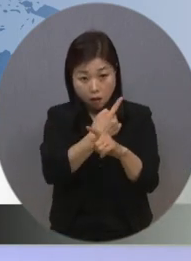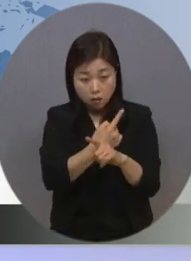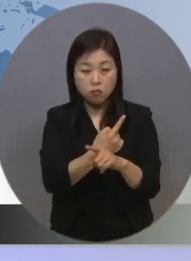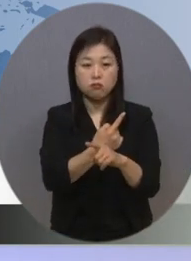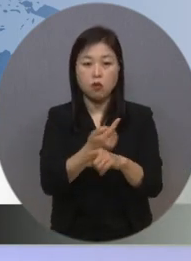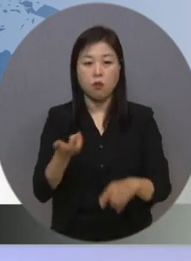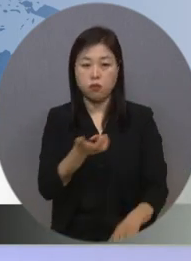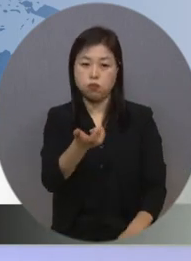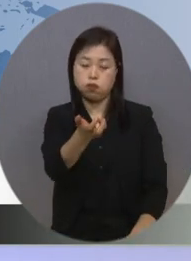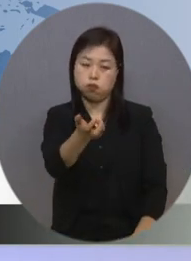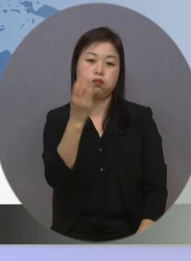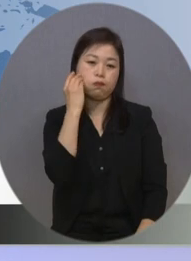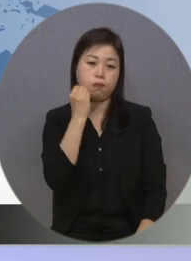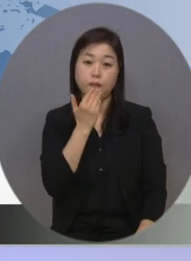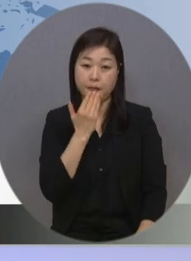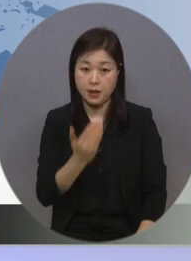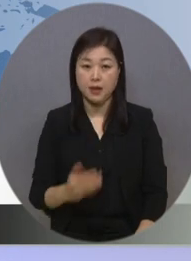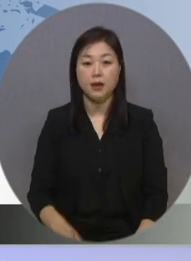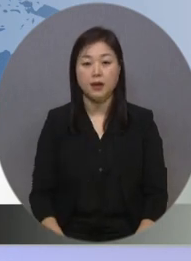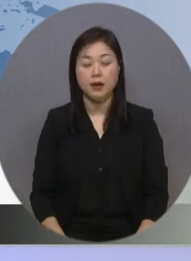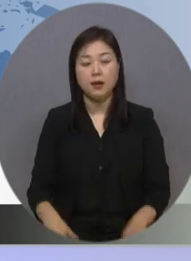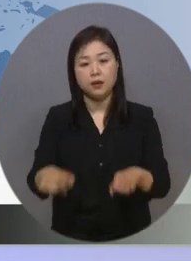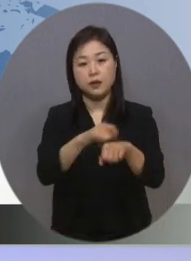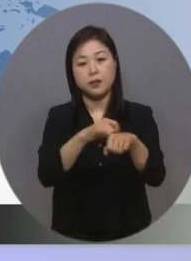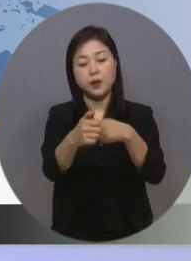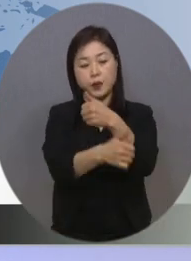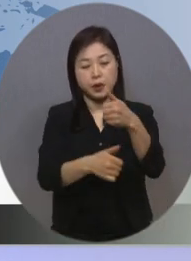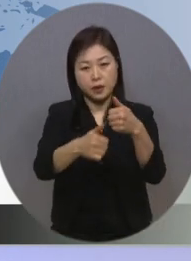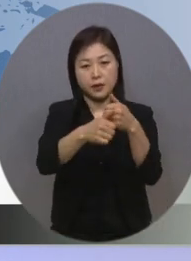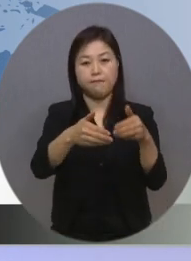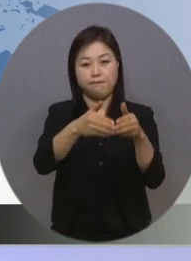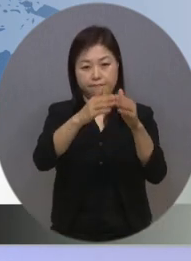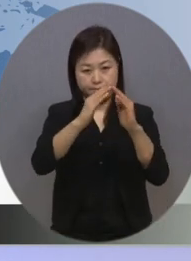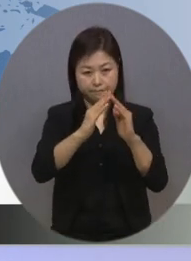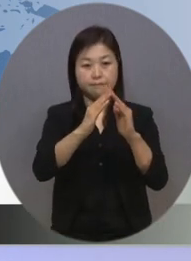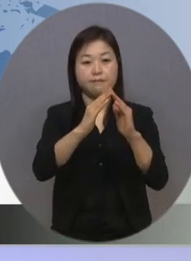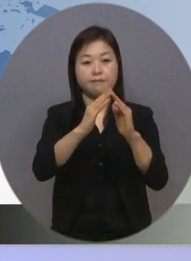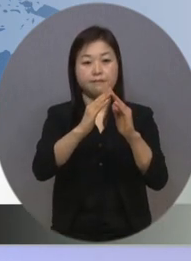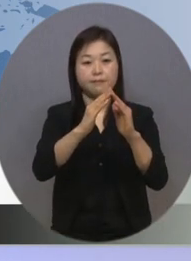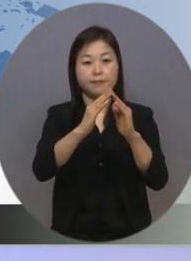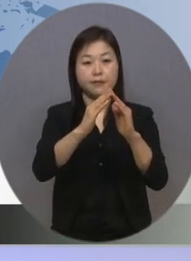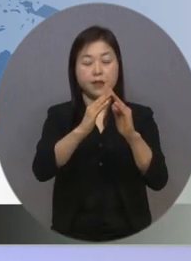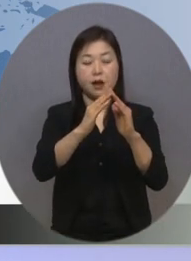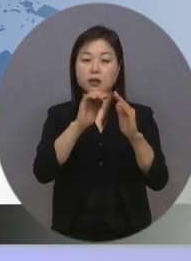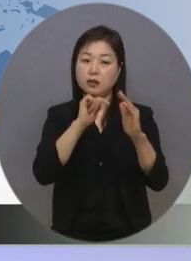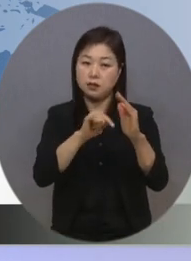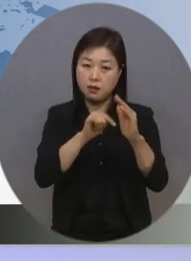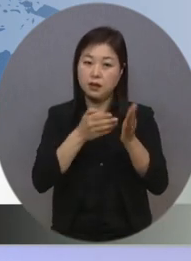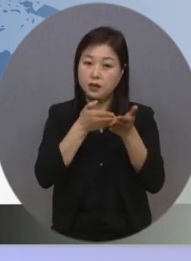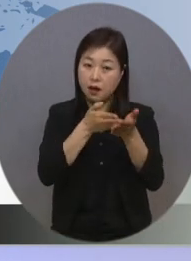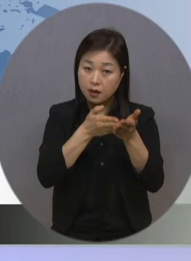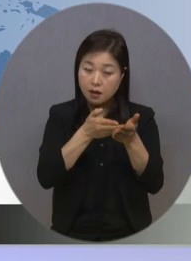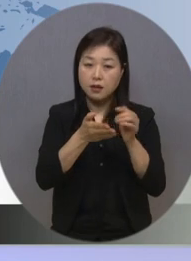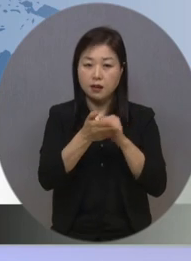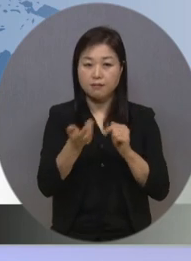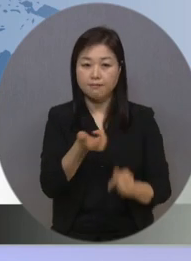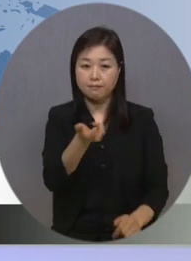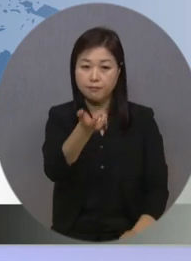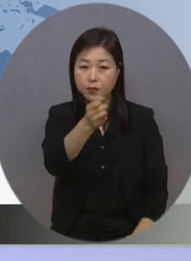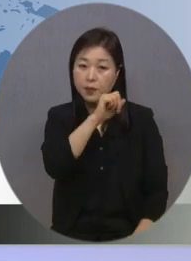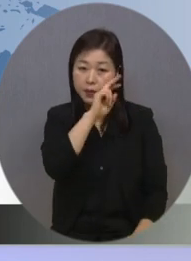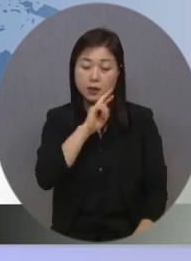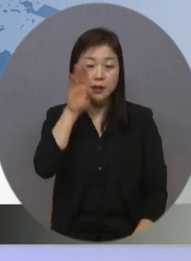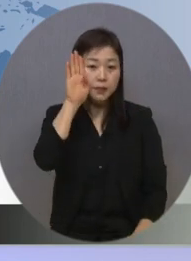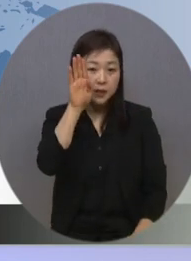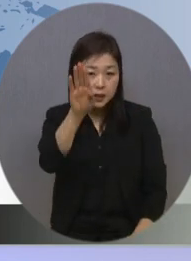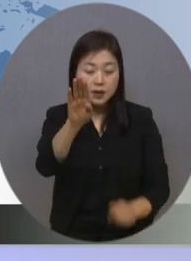이동의 자유를 갖게 되겠죠. 이를 위해 특별위원회가 꾸려졌었는데요. 이들이 제안하는 이동 편의 증진의 미래